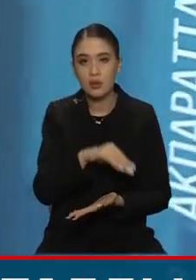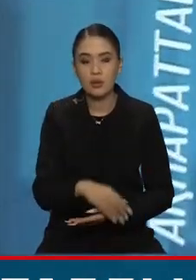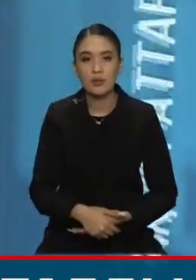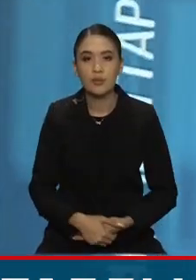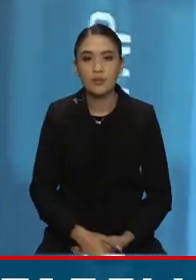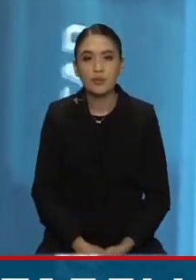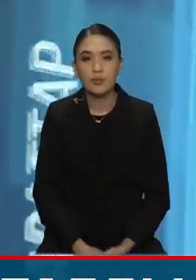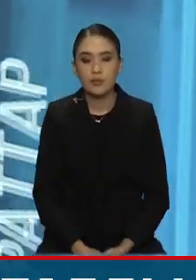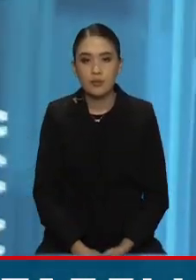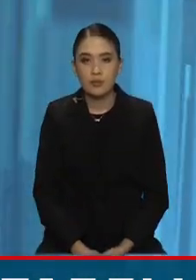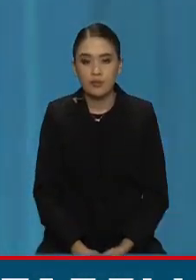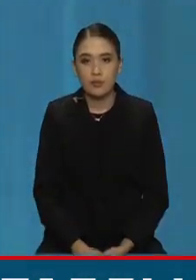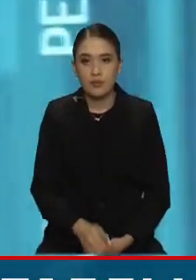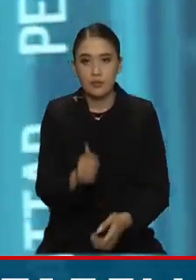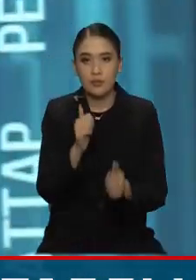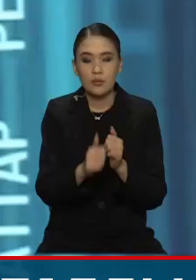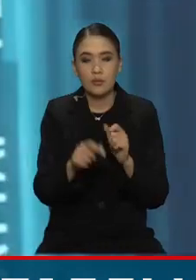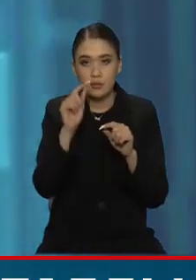өкілі. Әр сарапшы